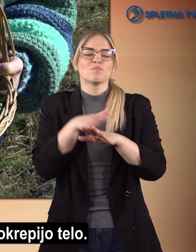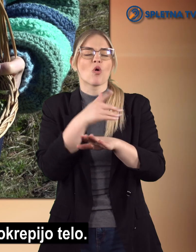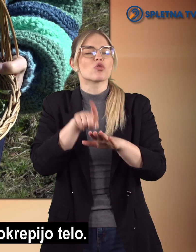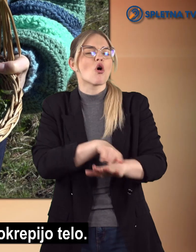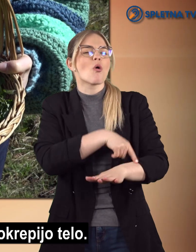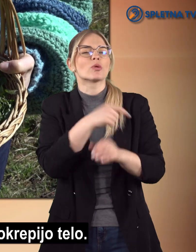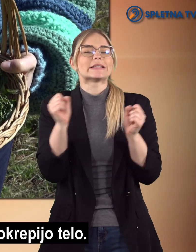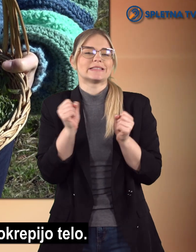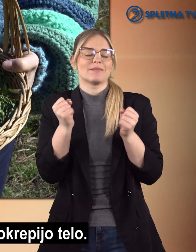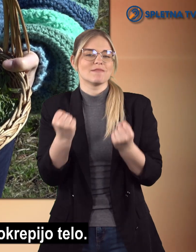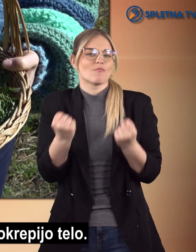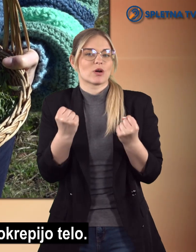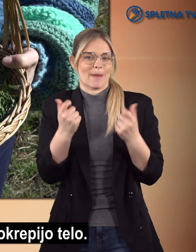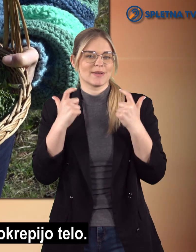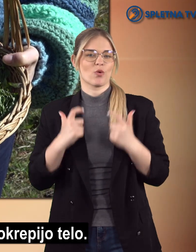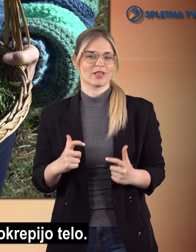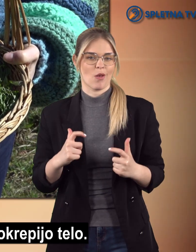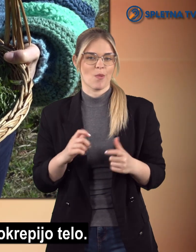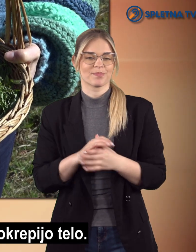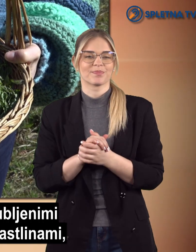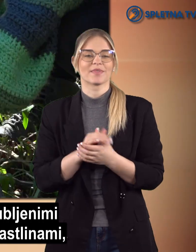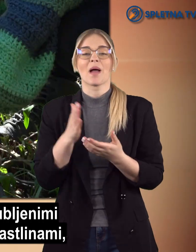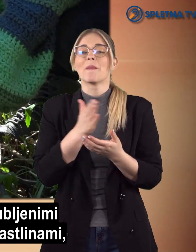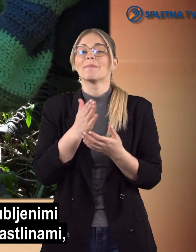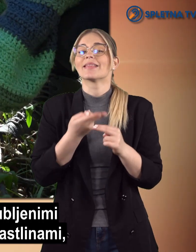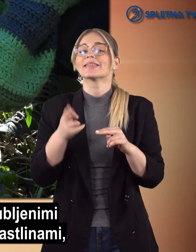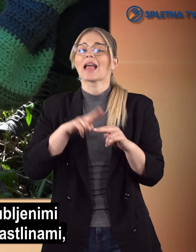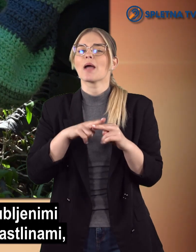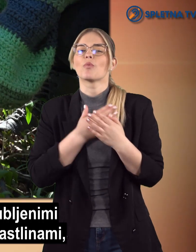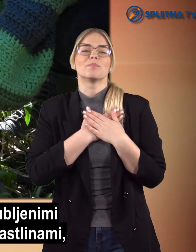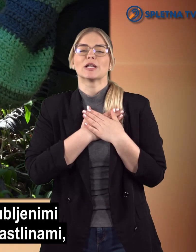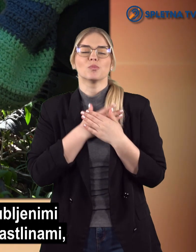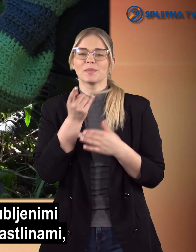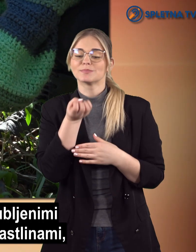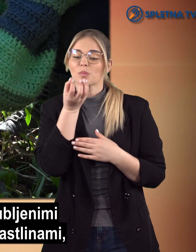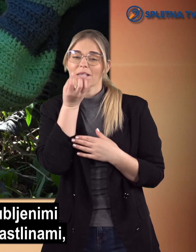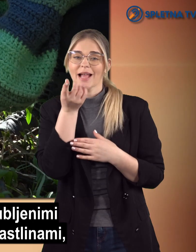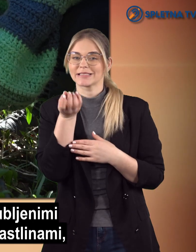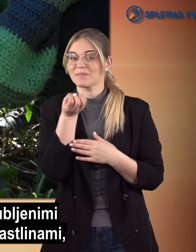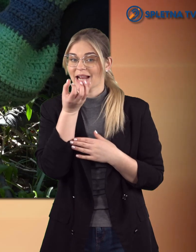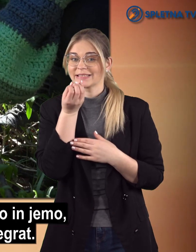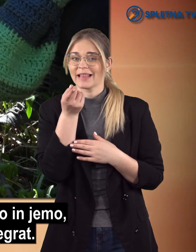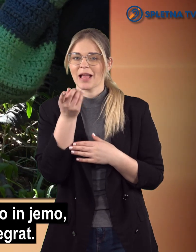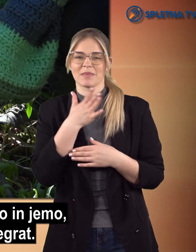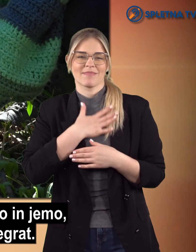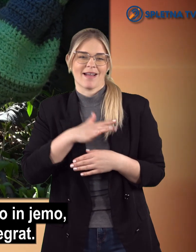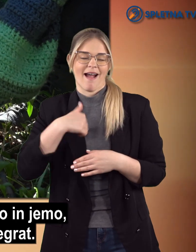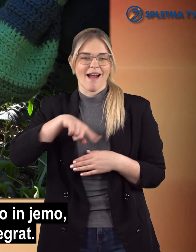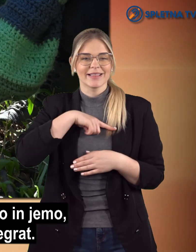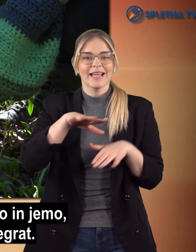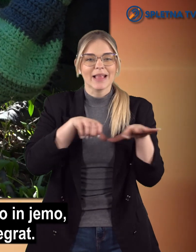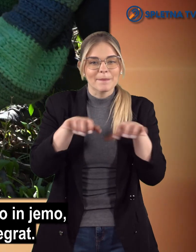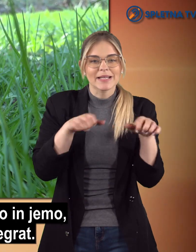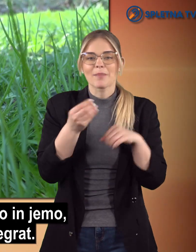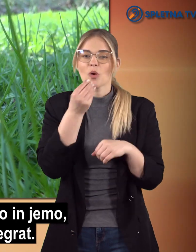po dolgi zimi okrepijo telo. Med najbolj priljubljenimi spomladanskimi rastlinami, ki jih radi nabiramo in